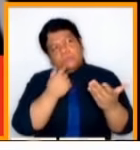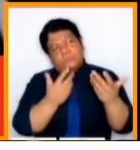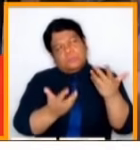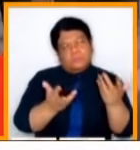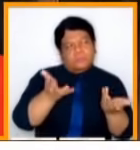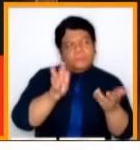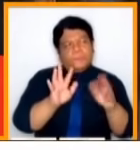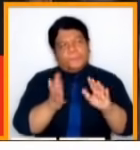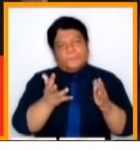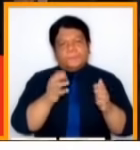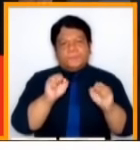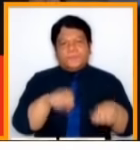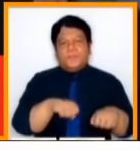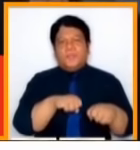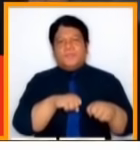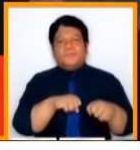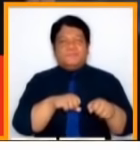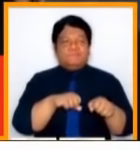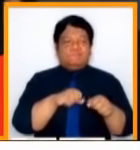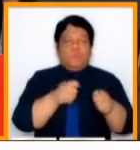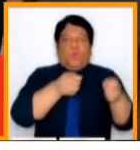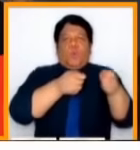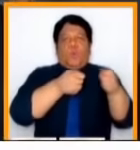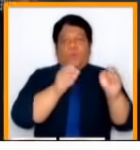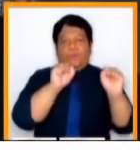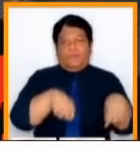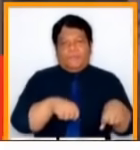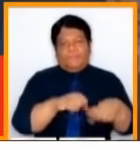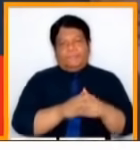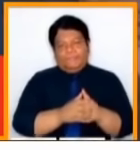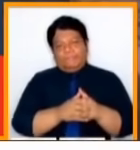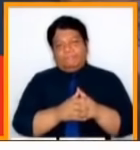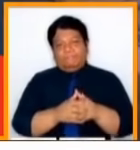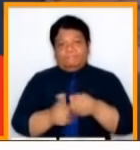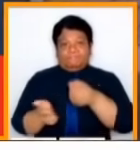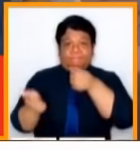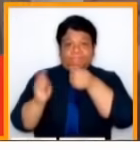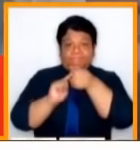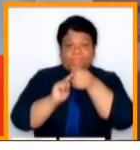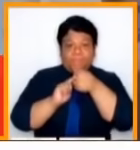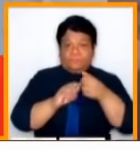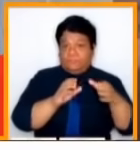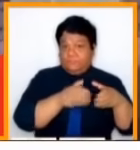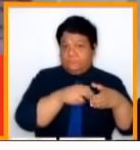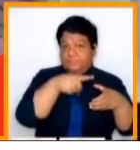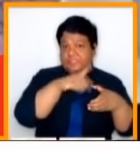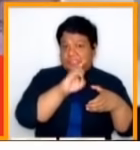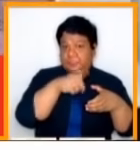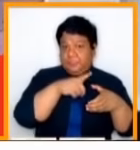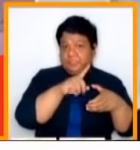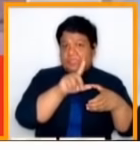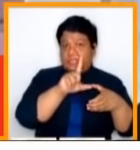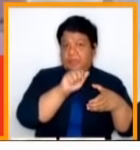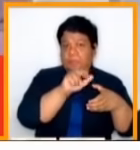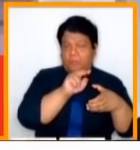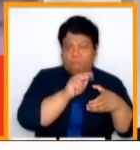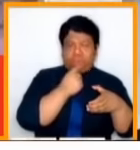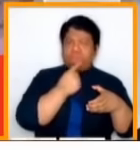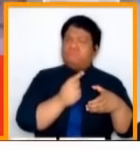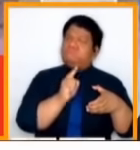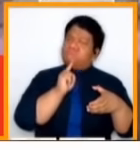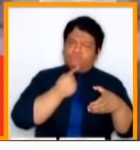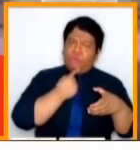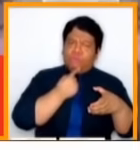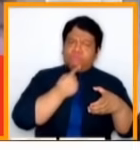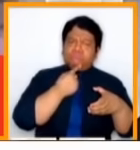masasabi natin mahahawakan nila si Leeg. Nilinaw naman ng PDP laban Cusi faction na seryoso sila sa pagtutulak ng tambalang de la Rosa Go. Dumaan